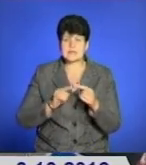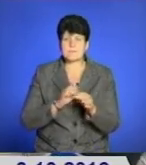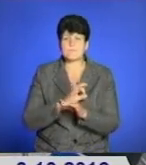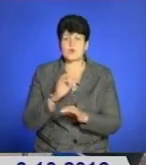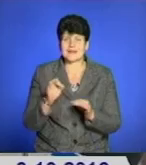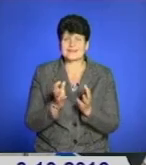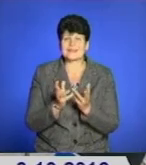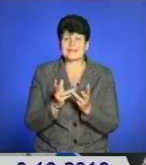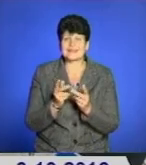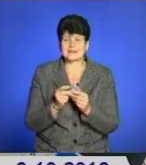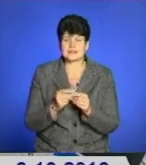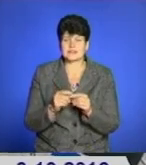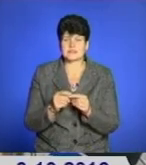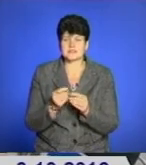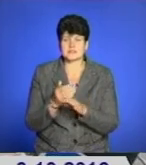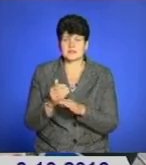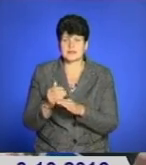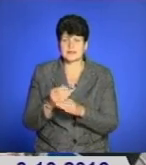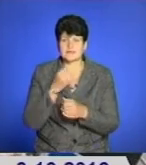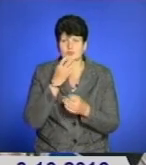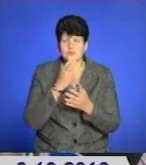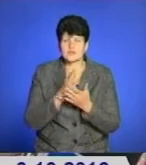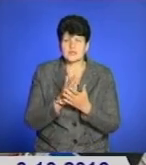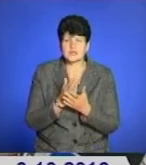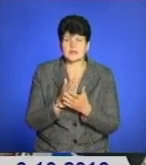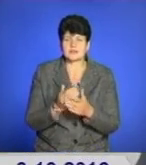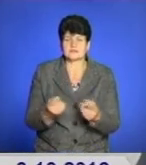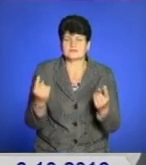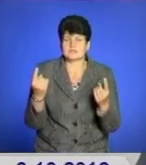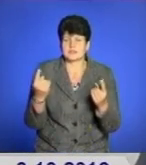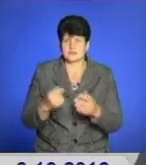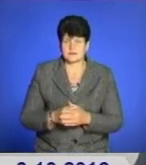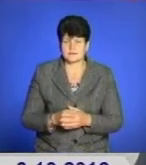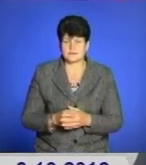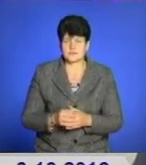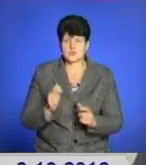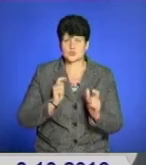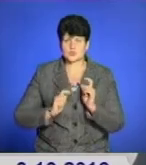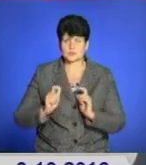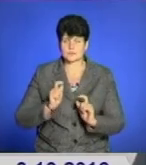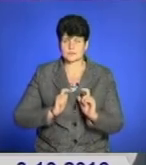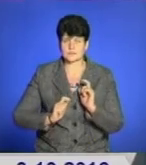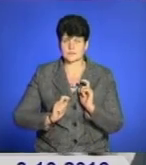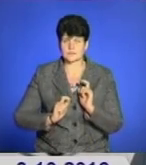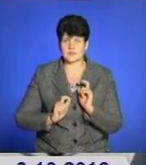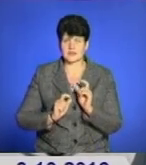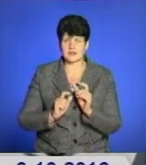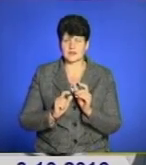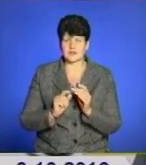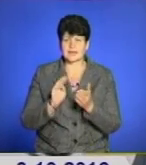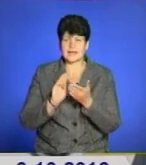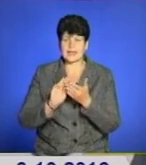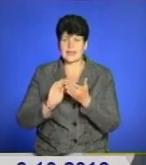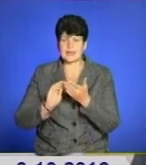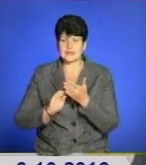і кількість елементів квіткових є надзвичайно тут велика. Студенти семінара виклеювали цю книгу.